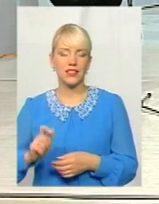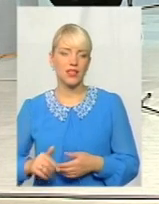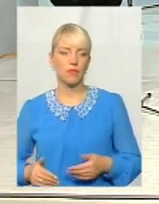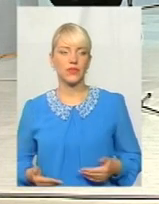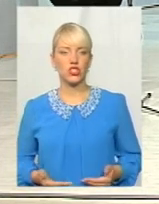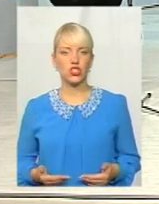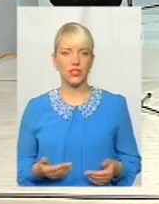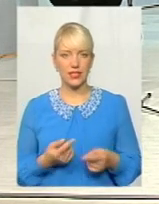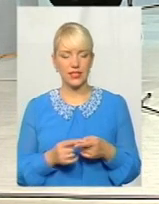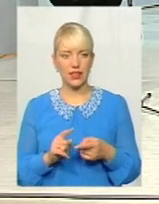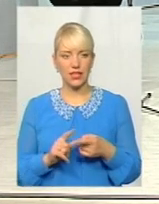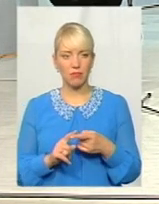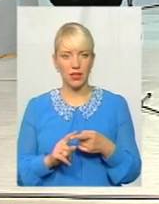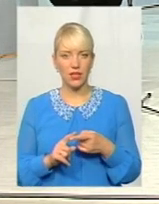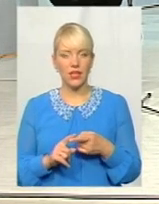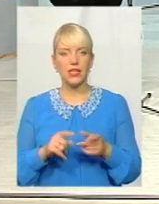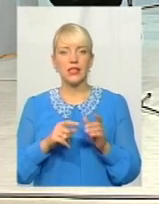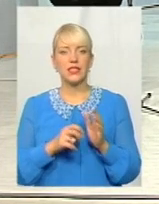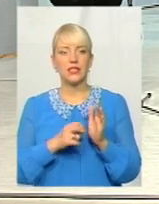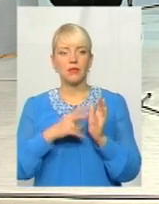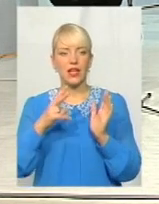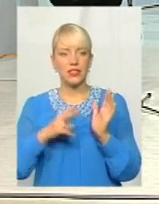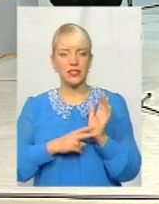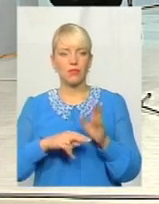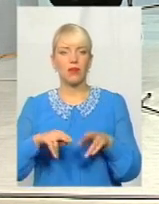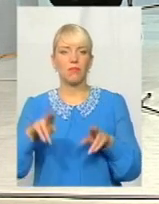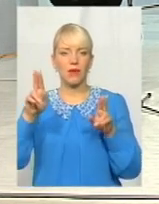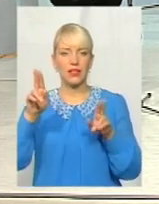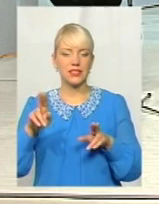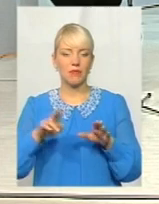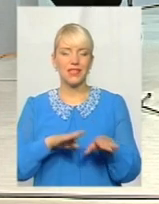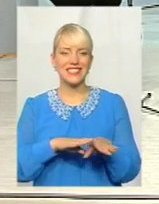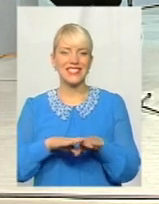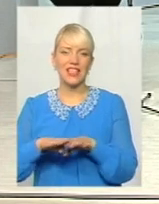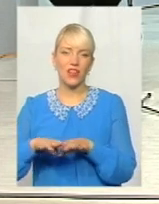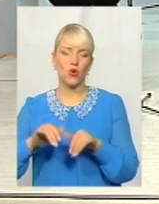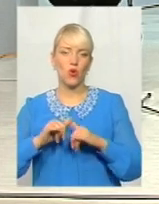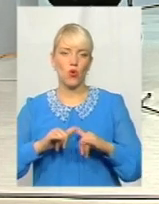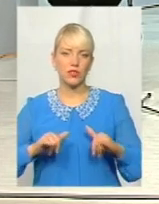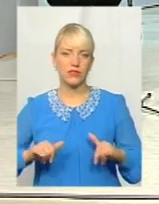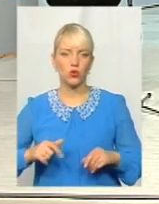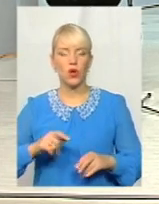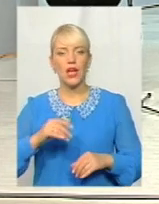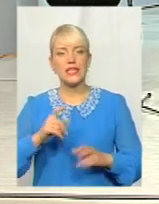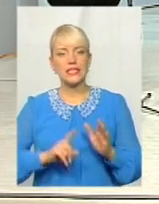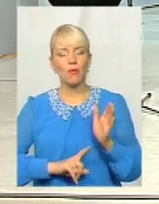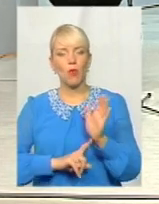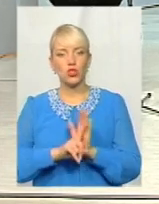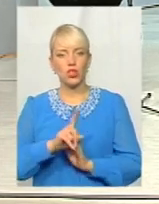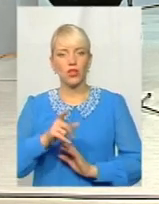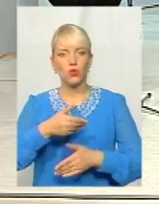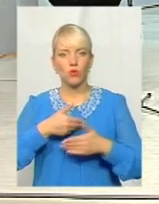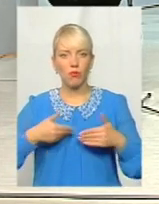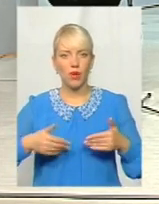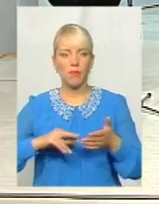жити за тими 17 принципами сталого розвитку? З самого початку ми планували,